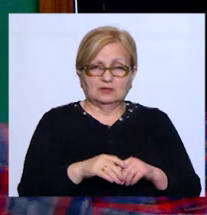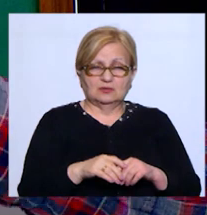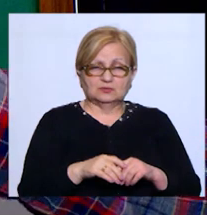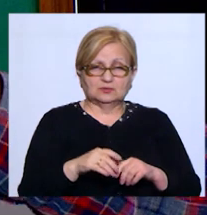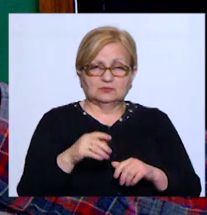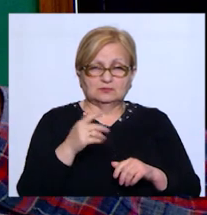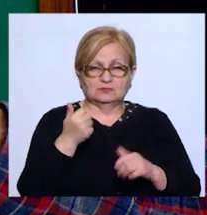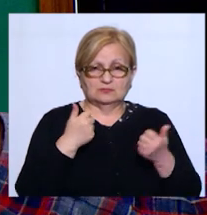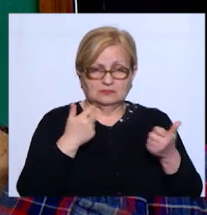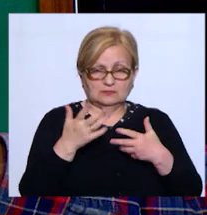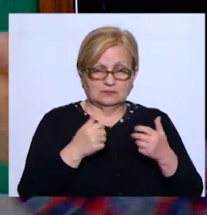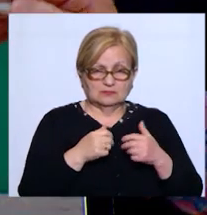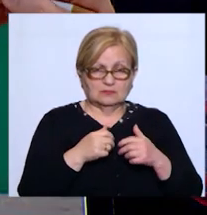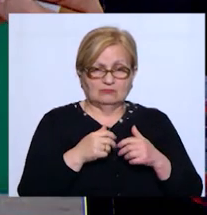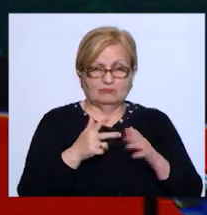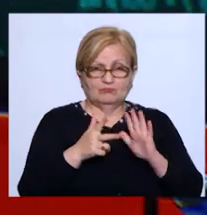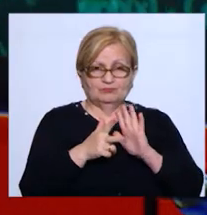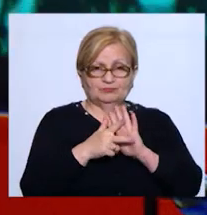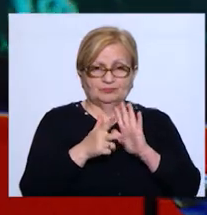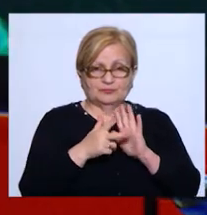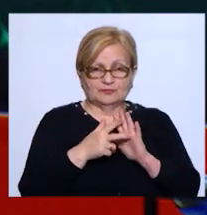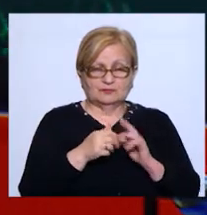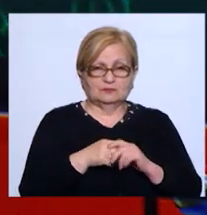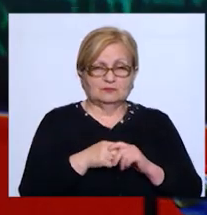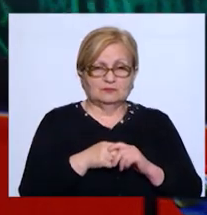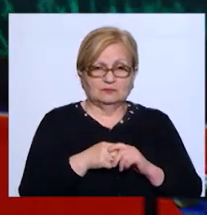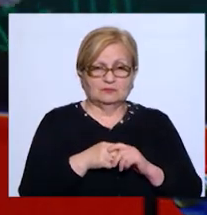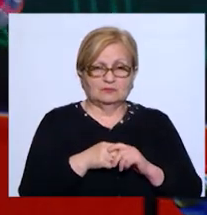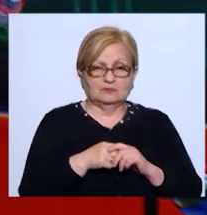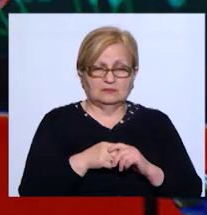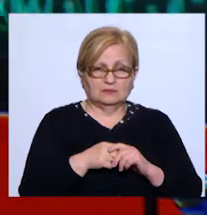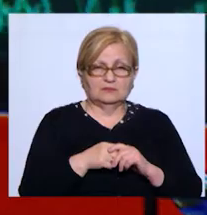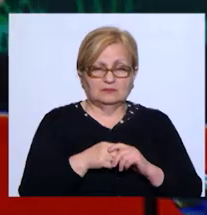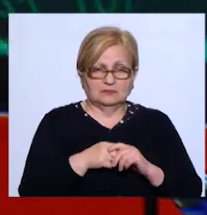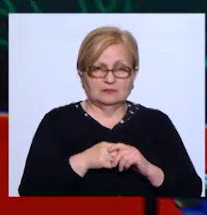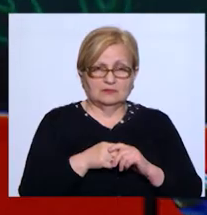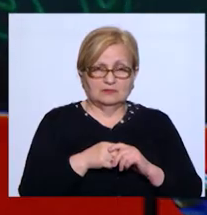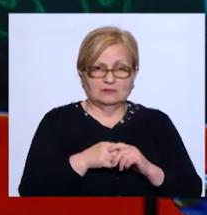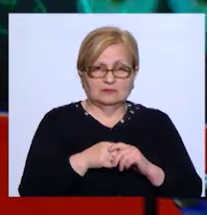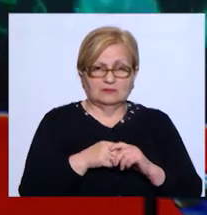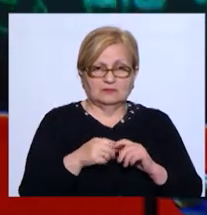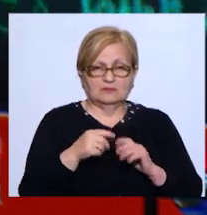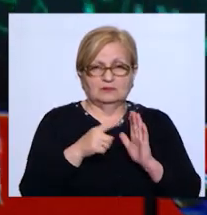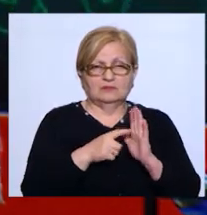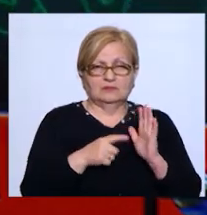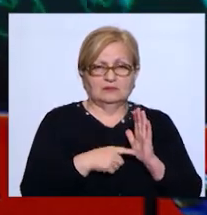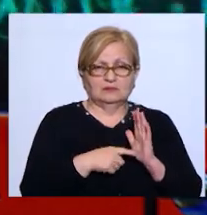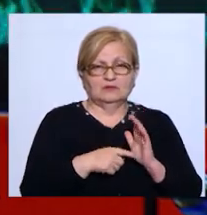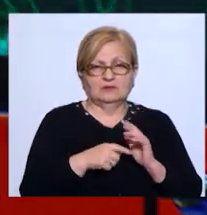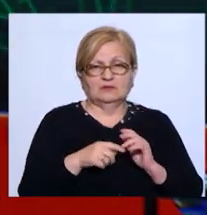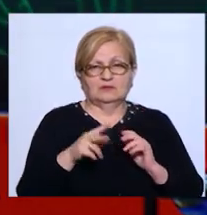3 4 5 6 7 8. ანუ აღებული არის 8 ნაწილი, გაჭრილი არის